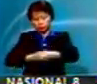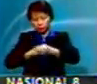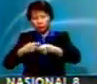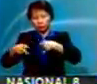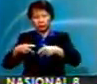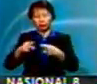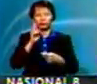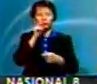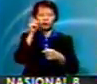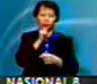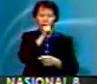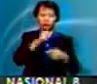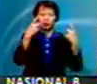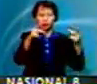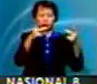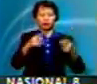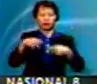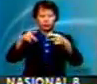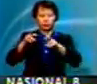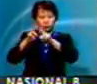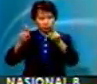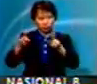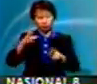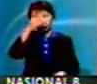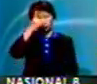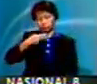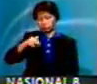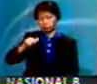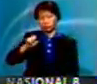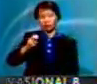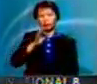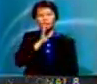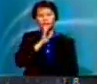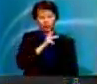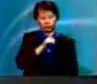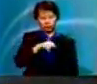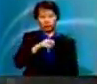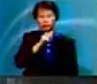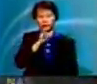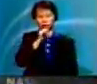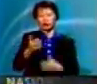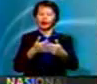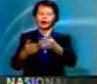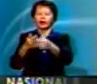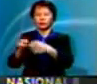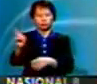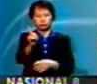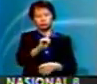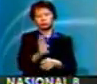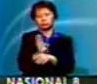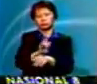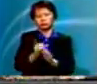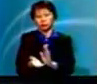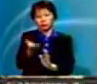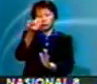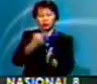Bazar Ramadan, Kedai Runcit dan Pasar Raya. Datuk Seri Hassan menegaskan KPDNKK tidak akan berkompromi dengan mana-mana peniaga yang